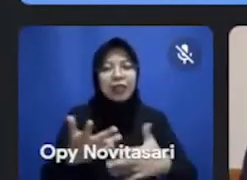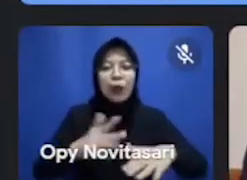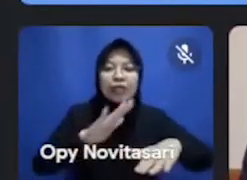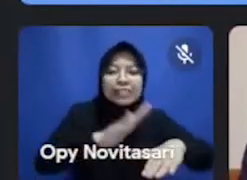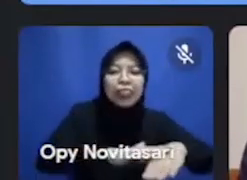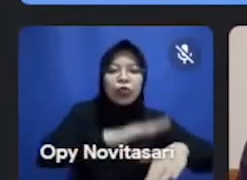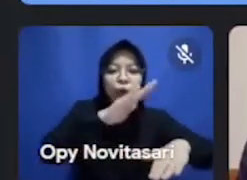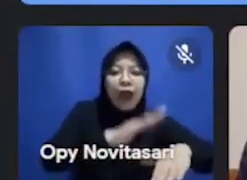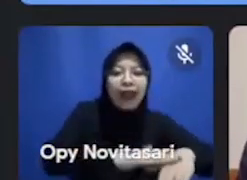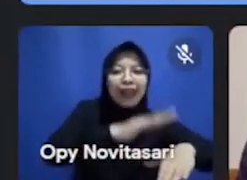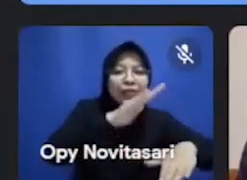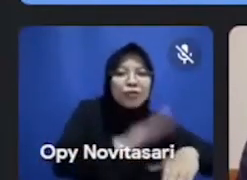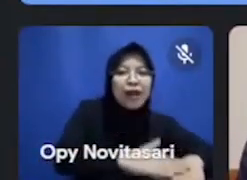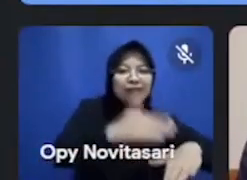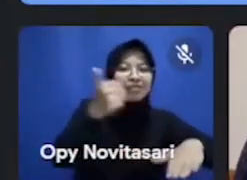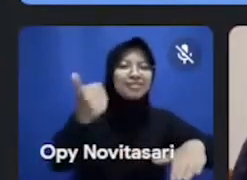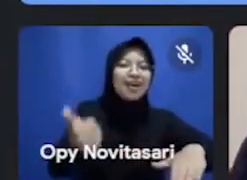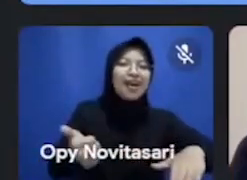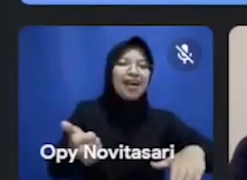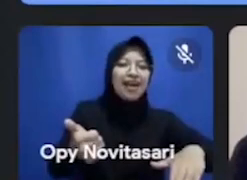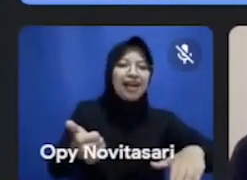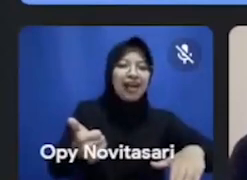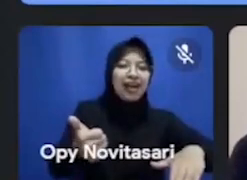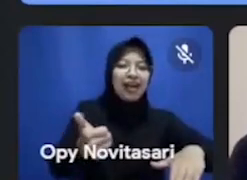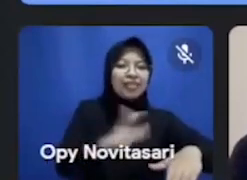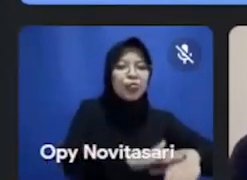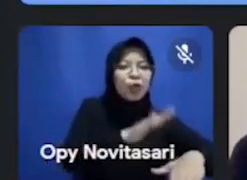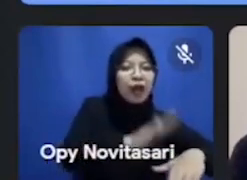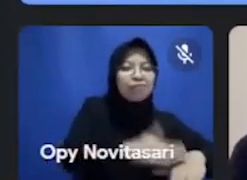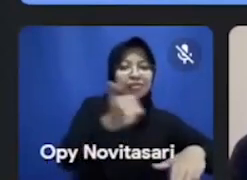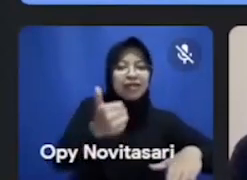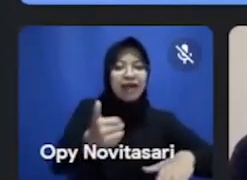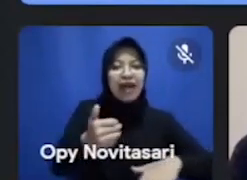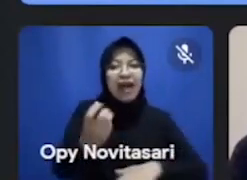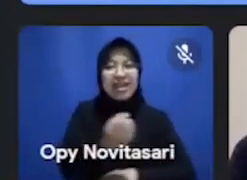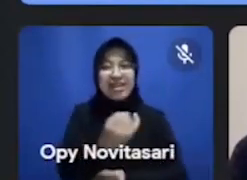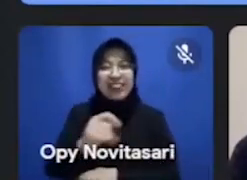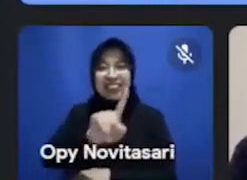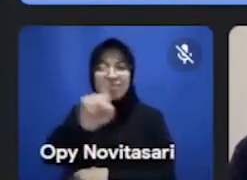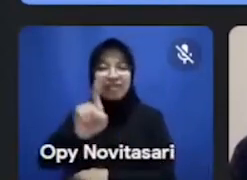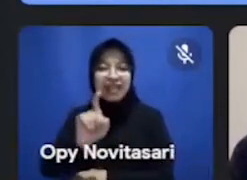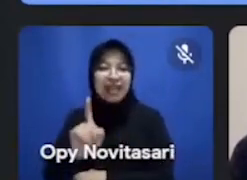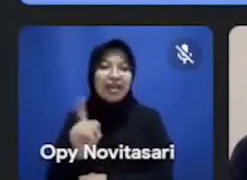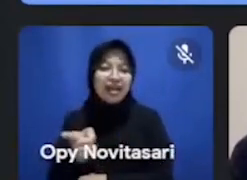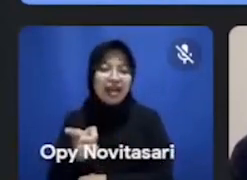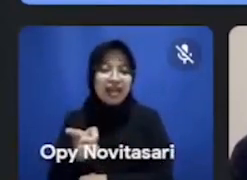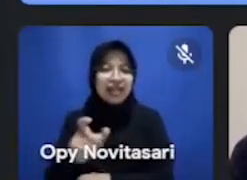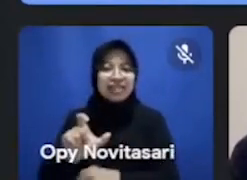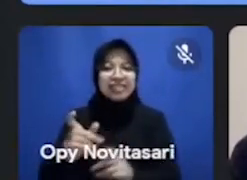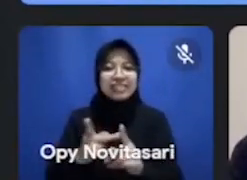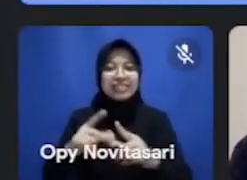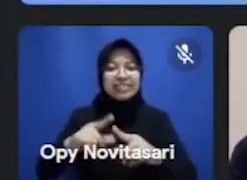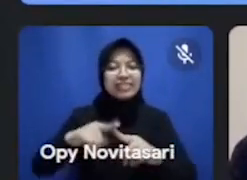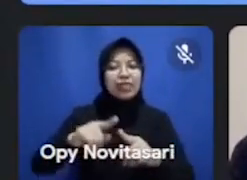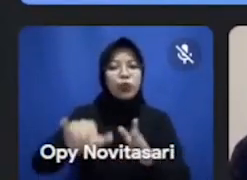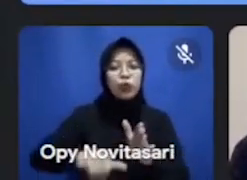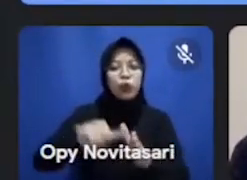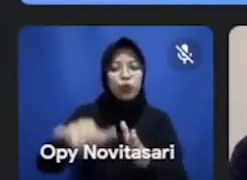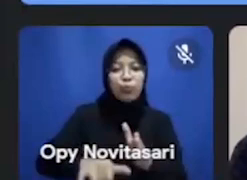Mas tadi mungkin sebelum lebih lanjut ini ada pertanyaan dariol chat